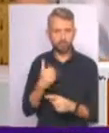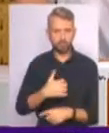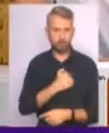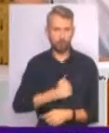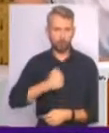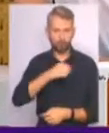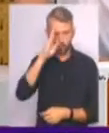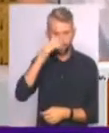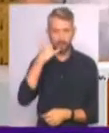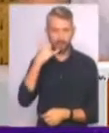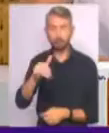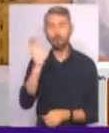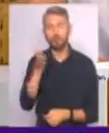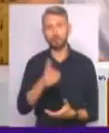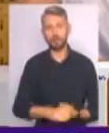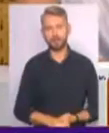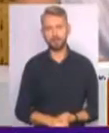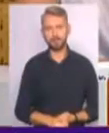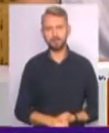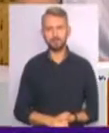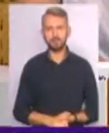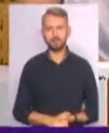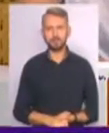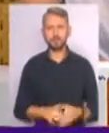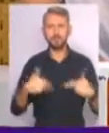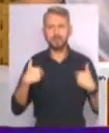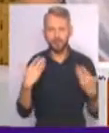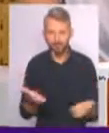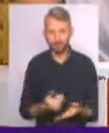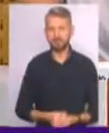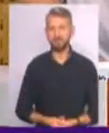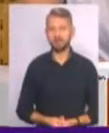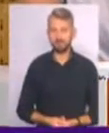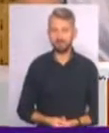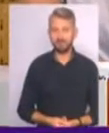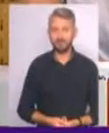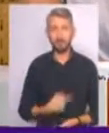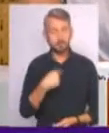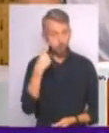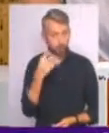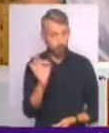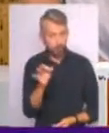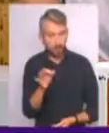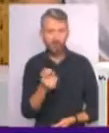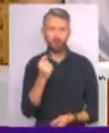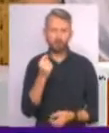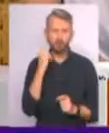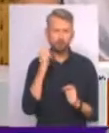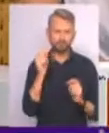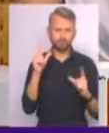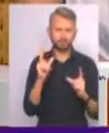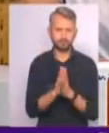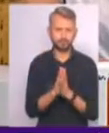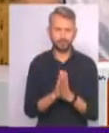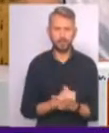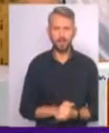вам телефонують. Мы вас слухаємо, будь ласка. Да, вітаю вас. Мене чутно нормально? Трошечки голосніше, якщо можна. Так,